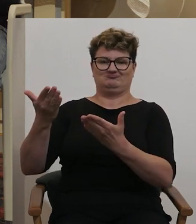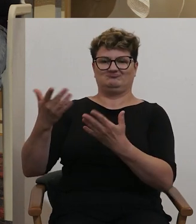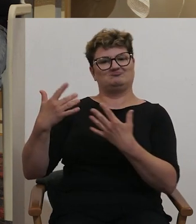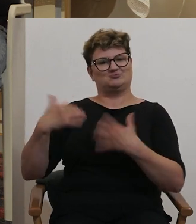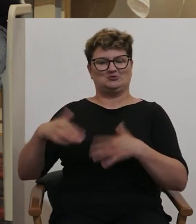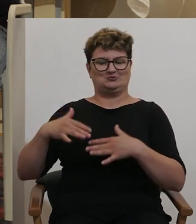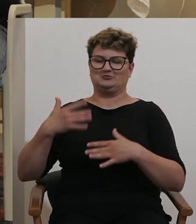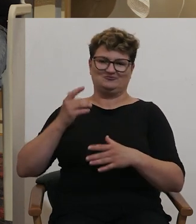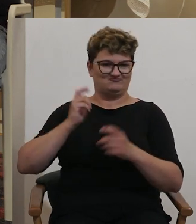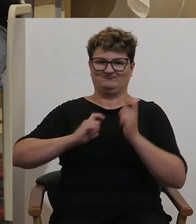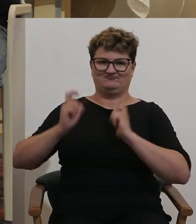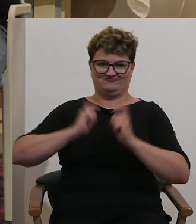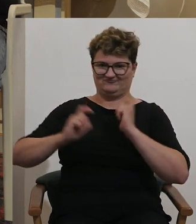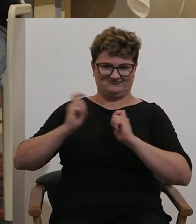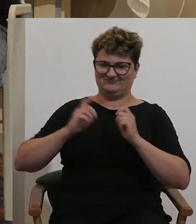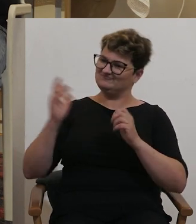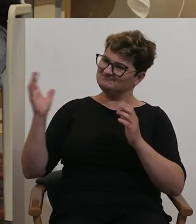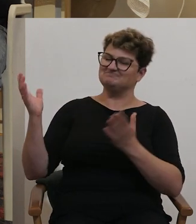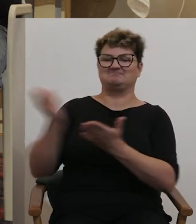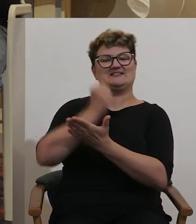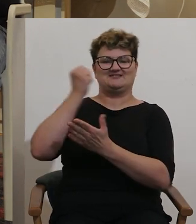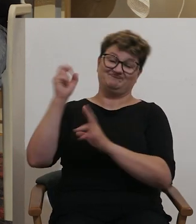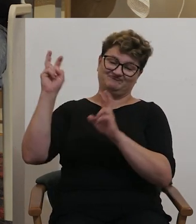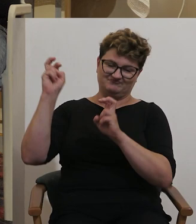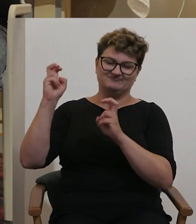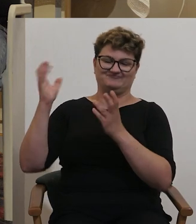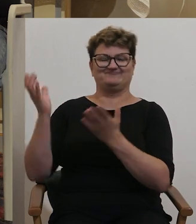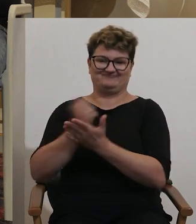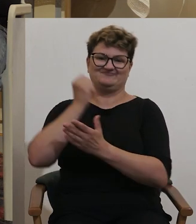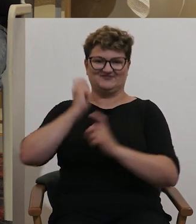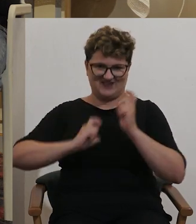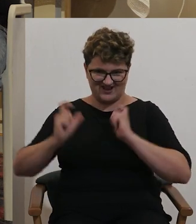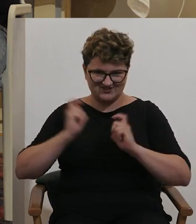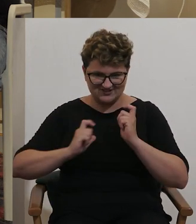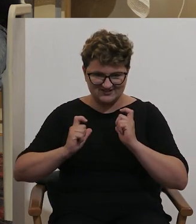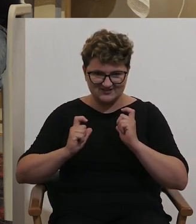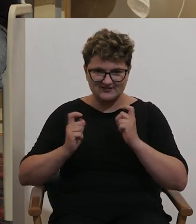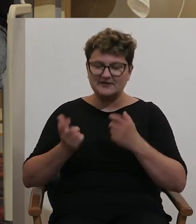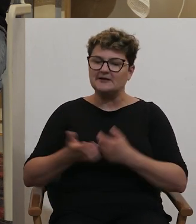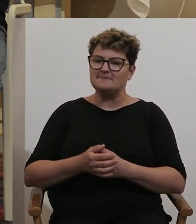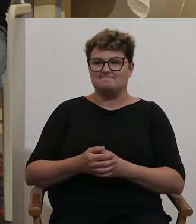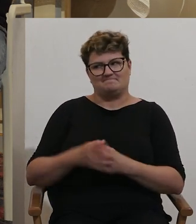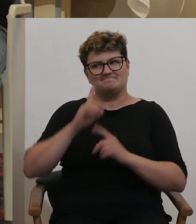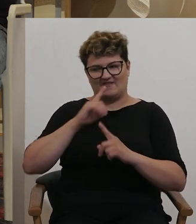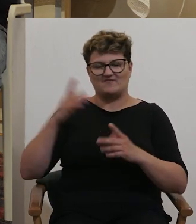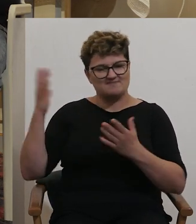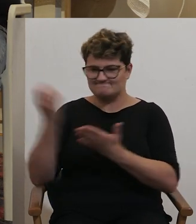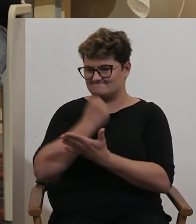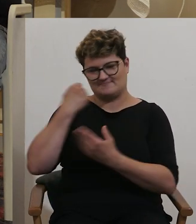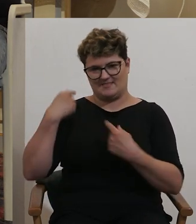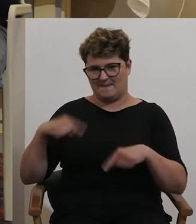się z tego zwycięstwa w cudzysłowie mieli cieszyć. Nie było to żadne